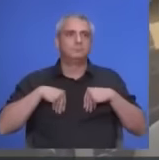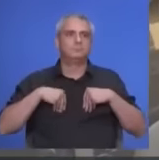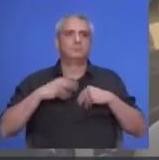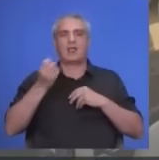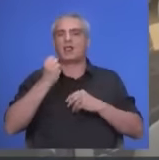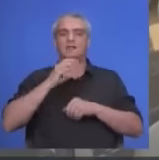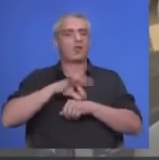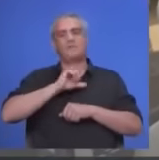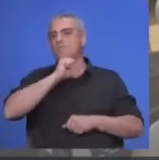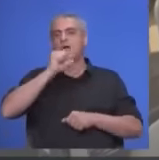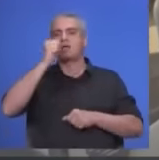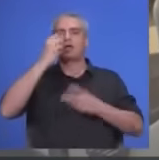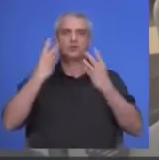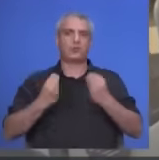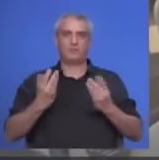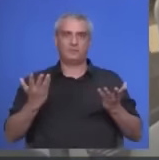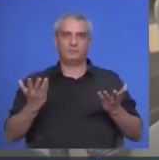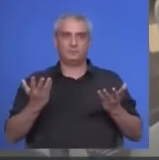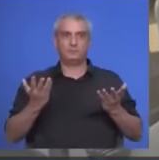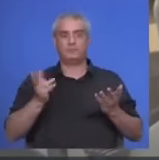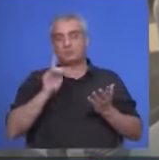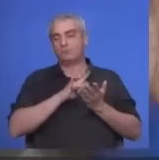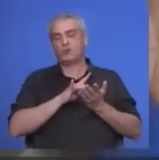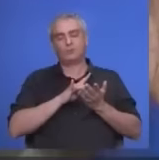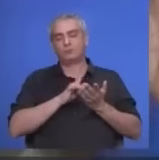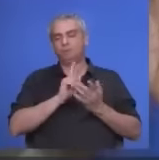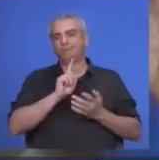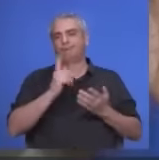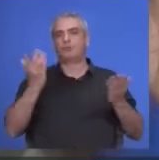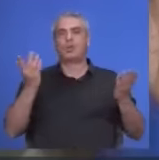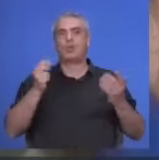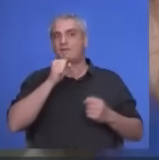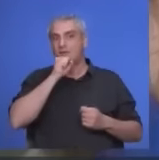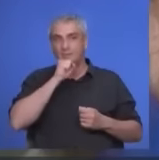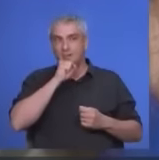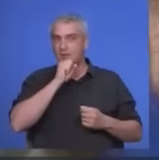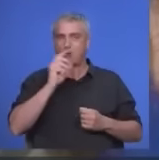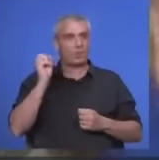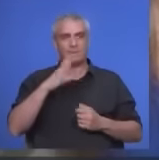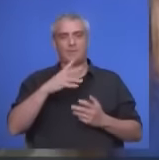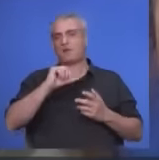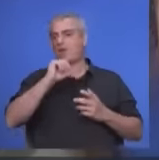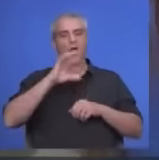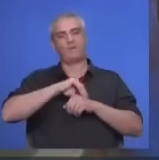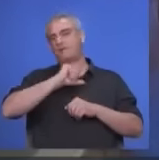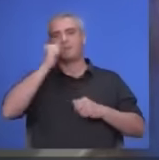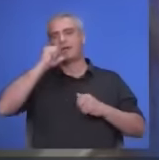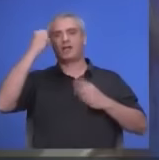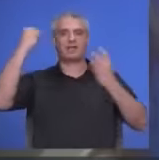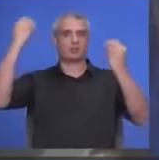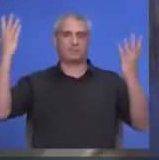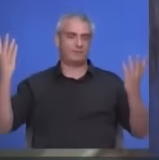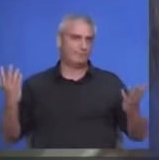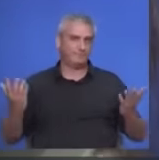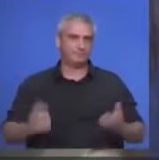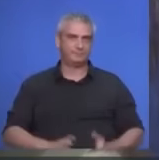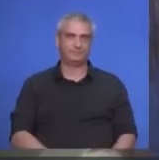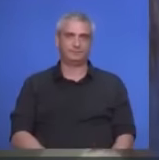את הטובים שבטובים, ויש מקומות שלא, בגריאטריה לא מגיעים השמנה וסלטה של